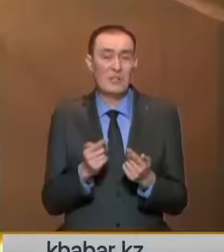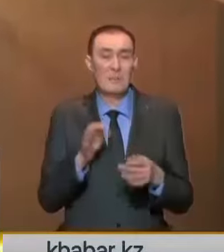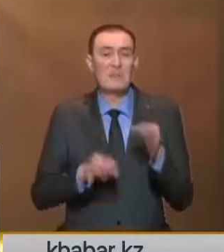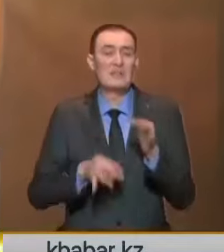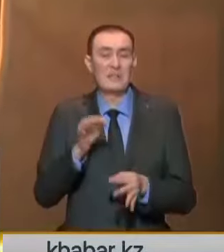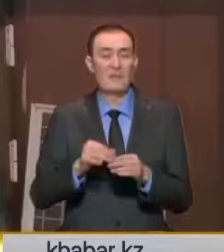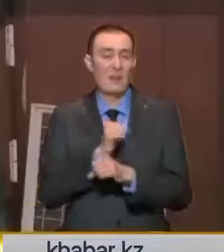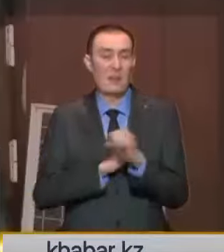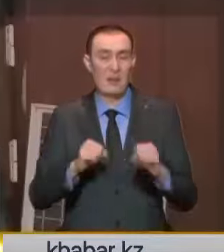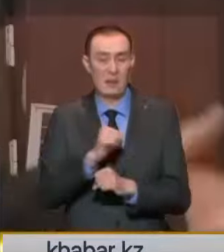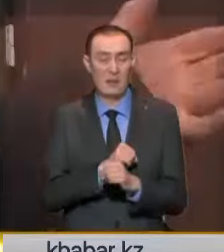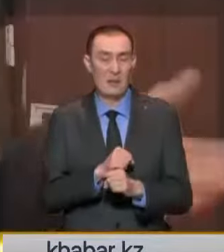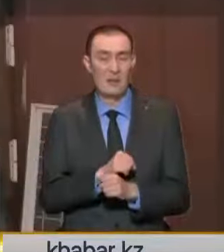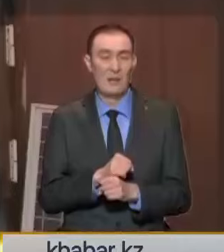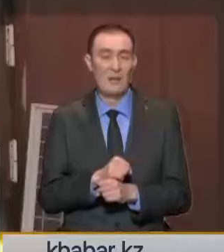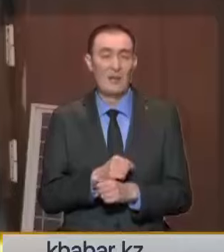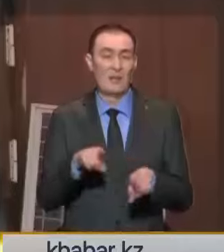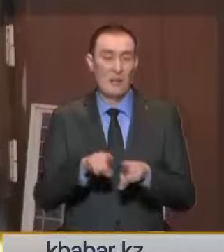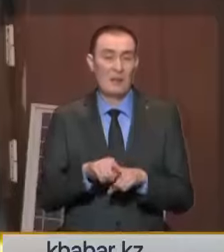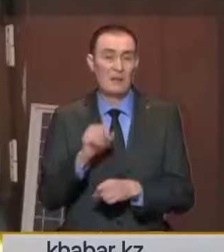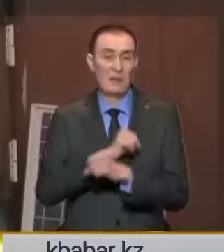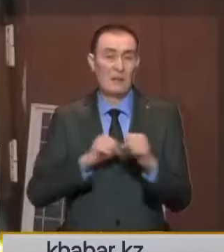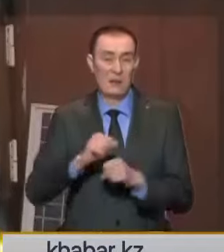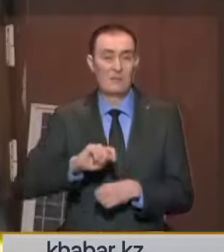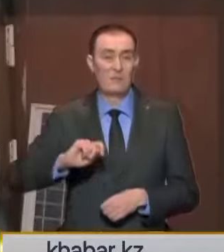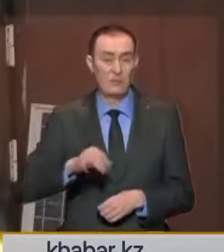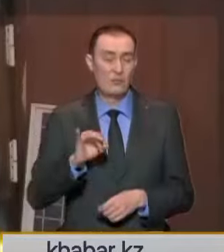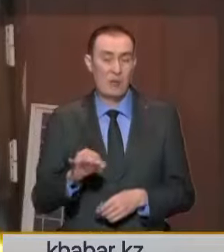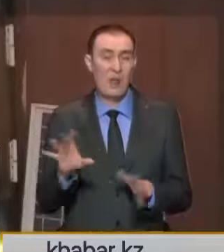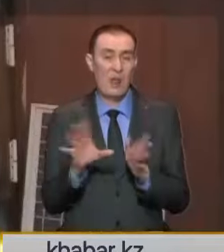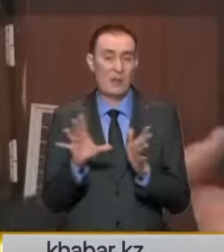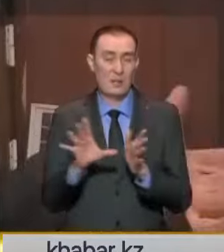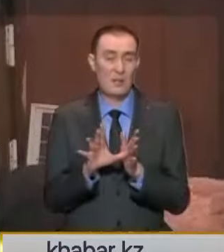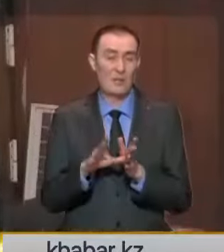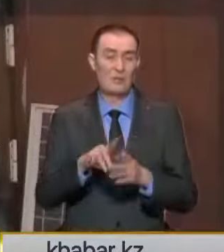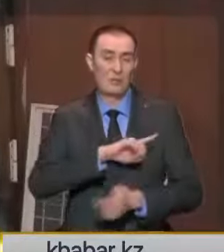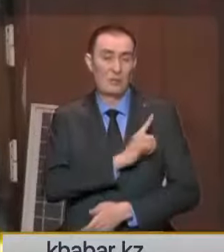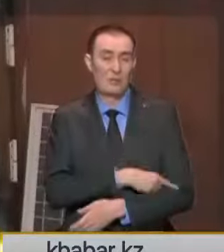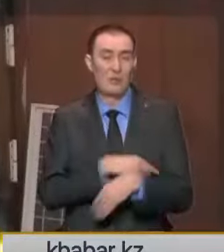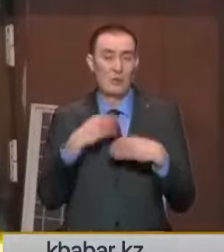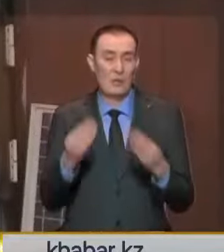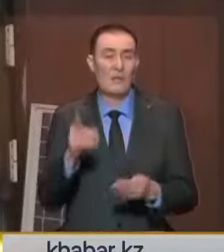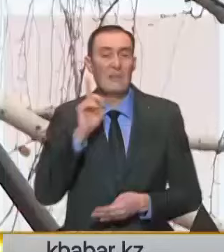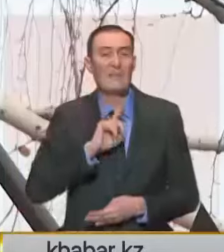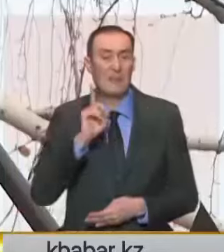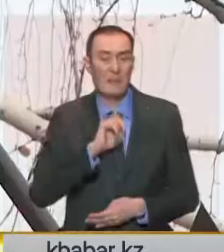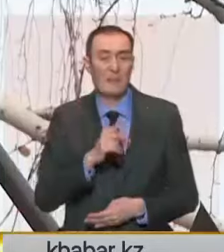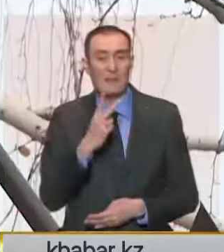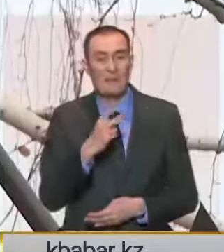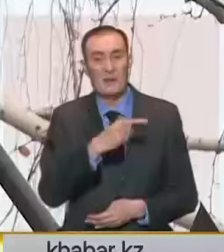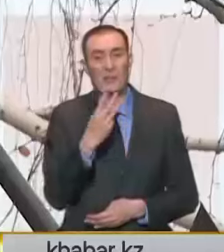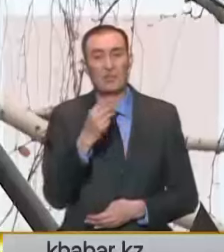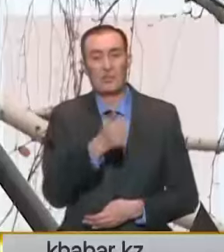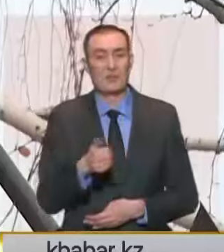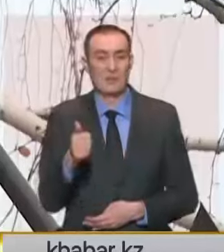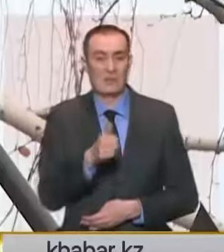бензиновый генератор. Заведу свой генератор и дам электроэнергию на временно, на 2-3